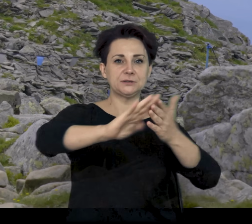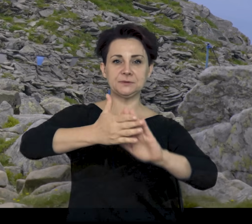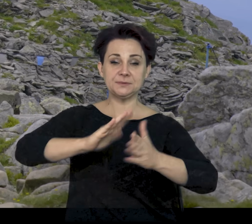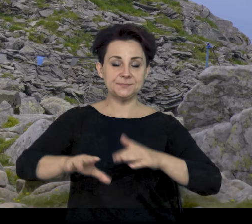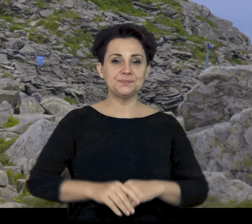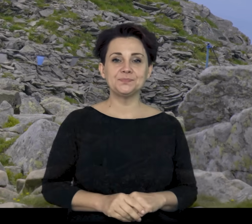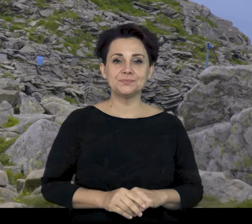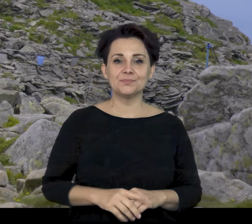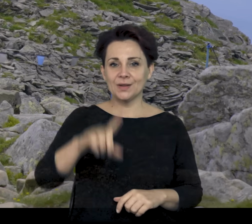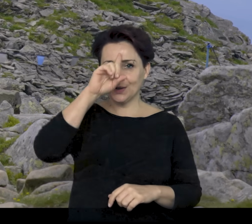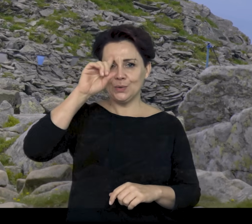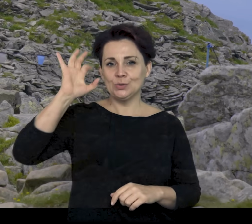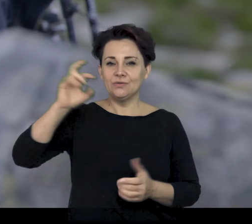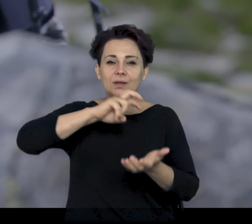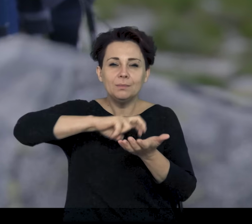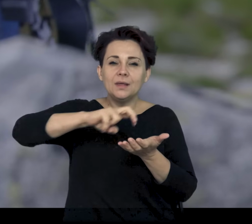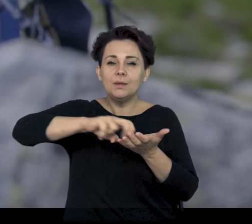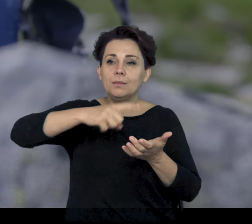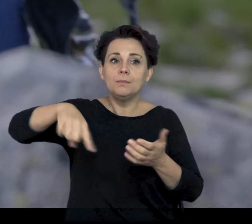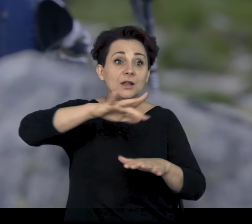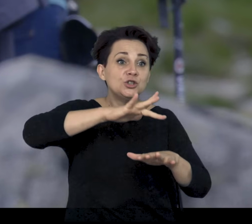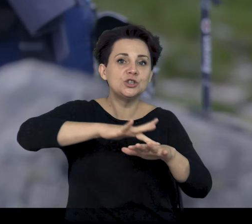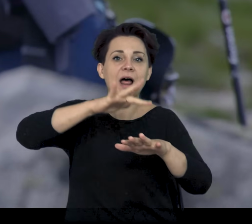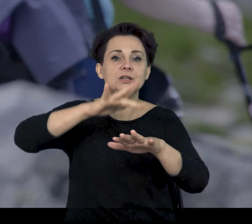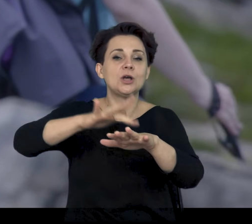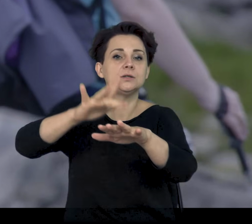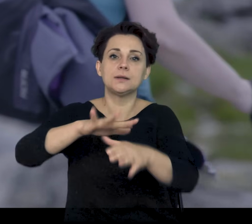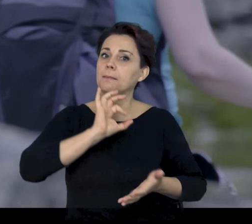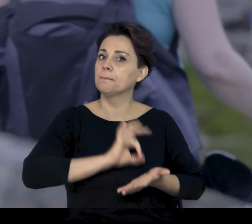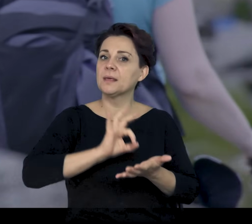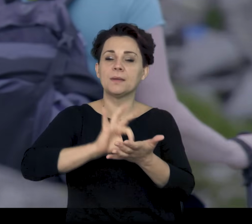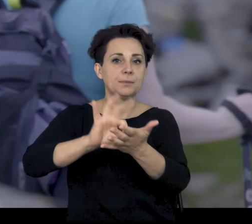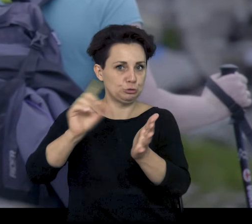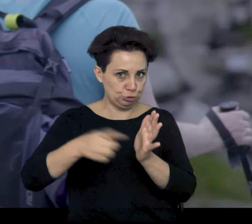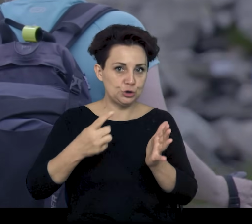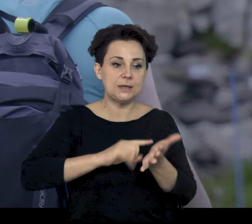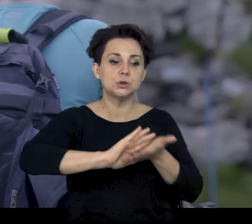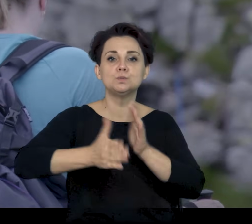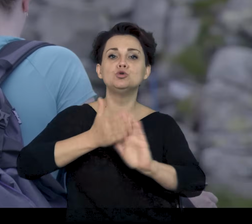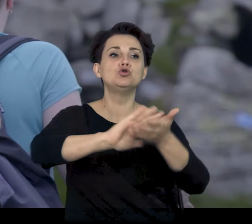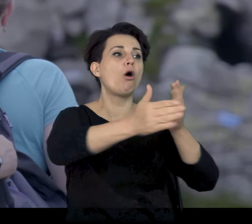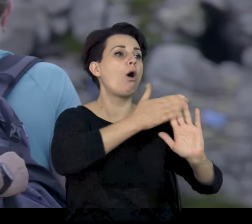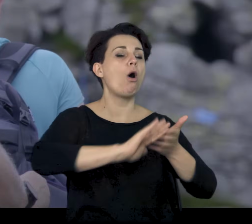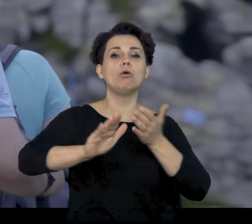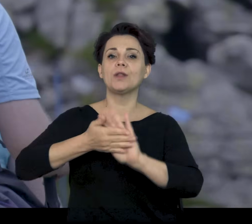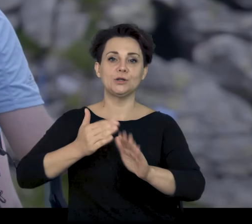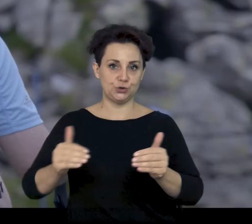Ślady ludzkiej bytności muszą być systematycznie i bardzo często sprzątane.